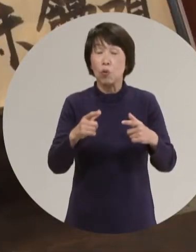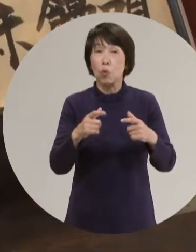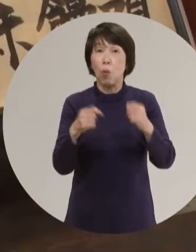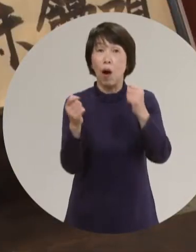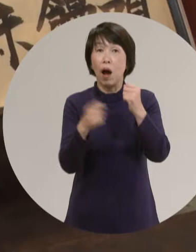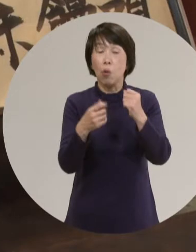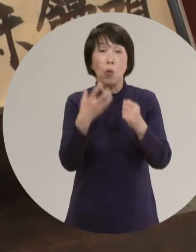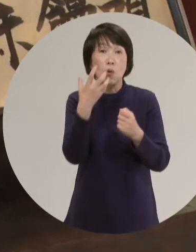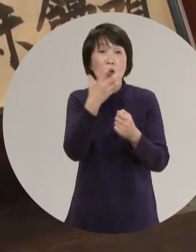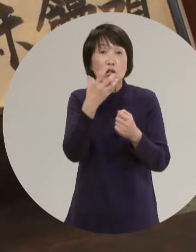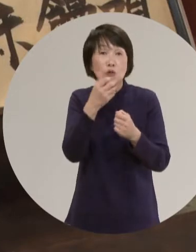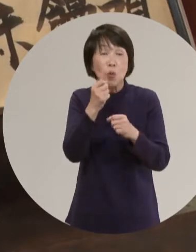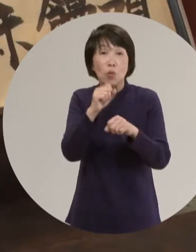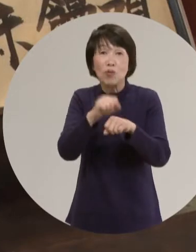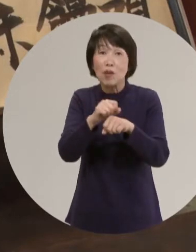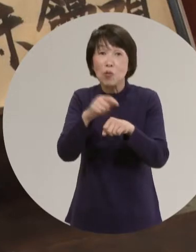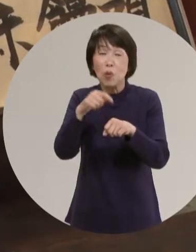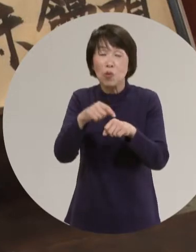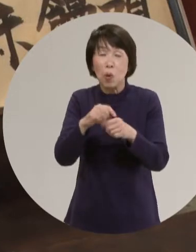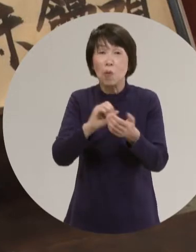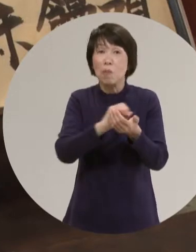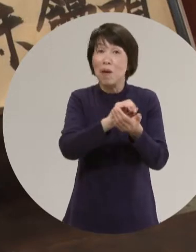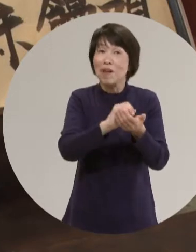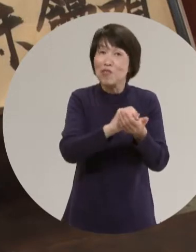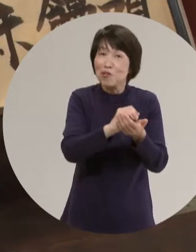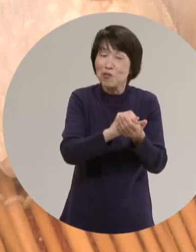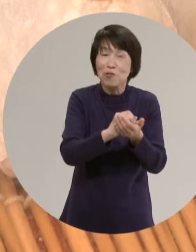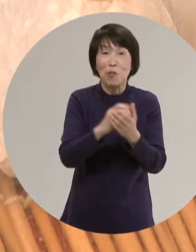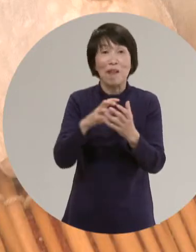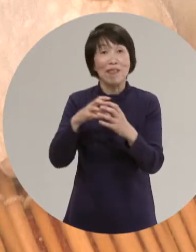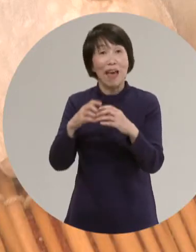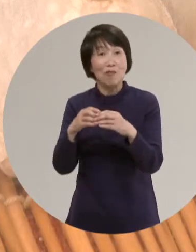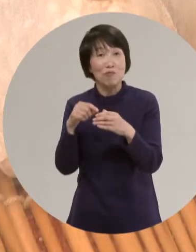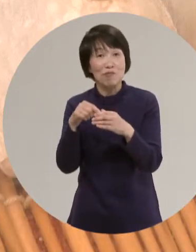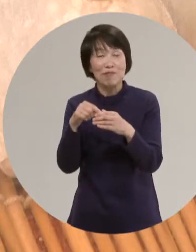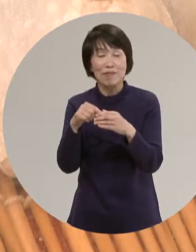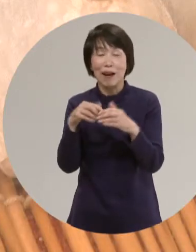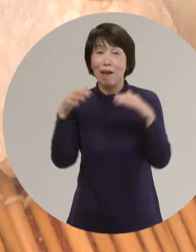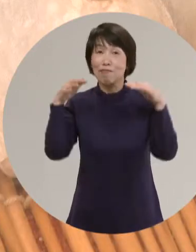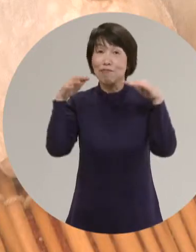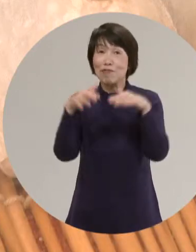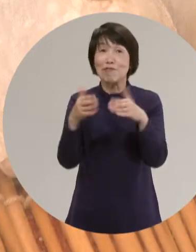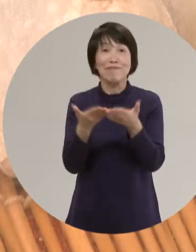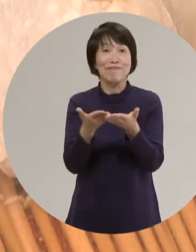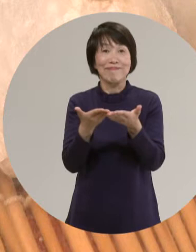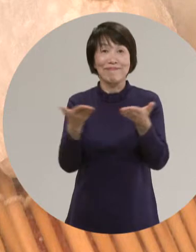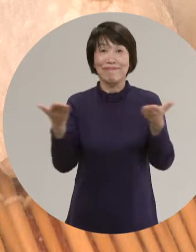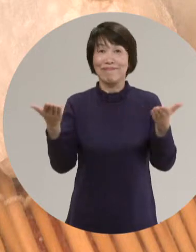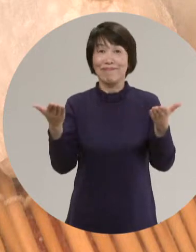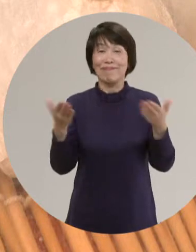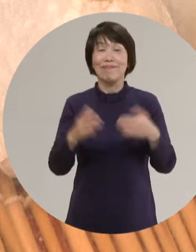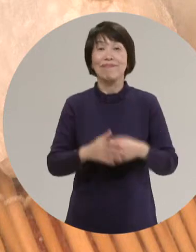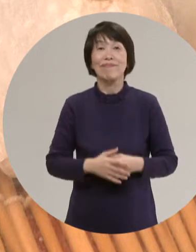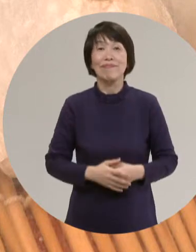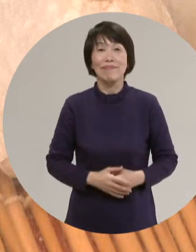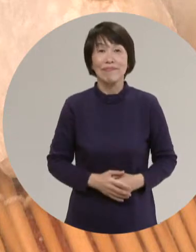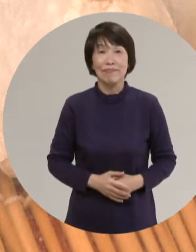地元阿古の塩を使った名産品、塩味まんじゅうや塩大福などが人気のお店です